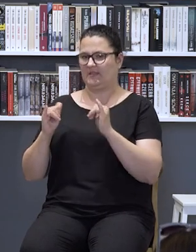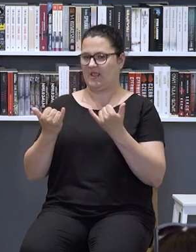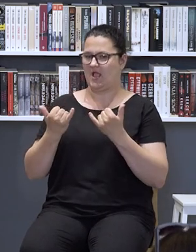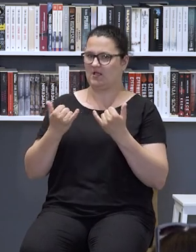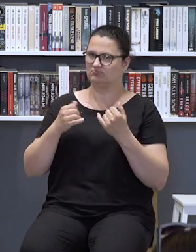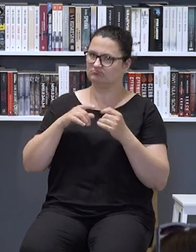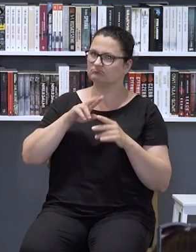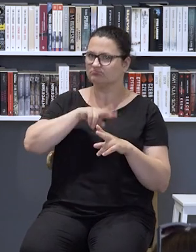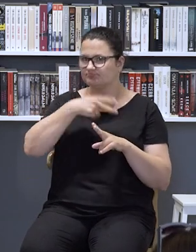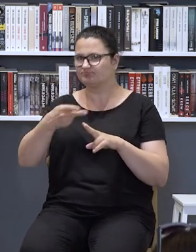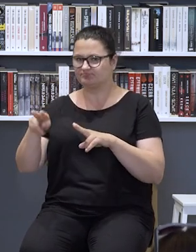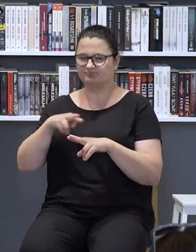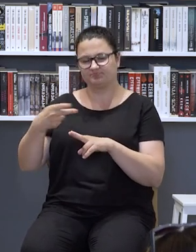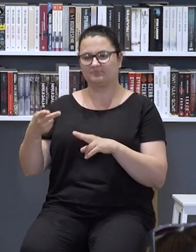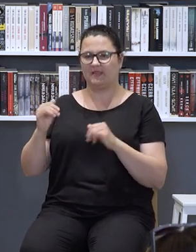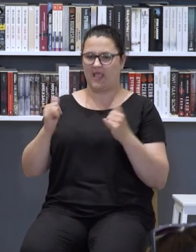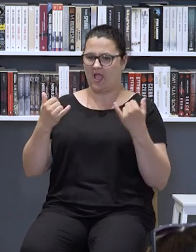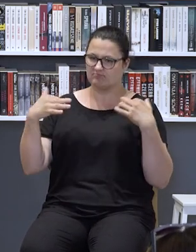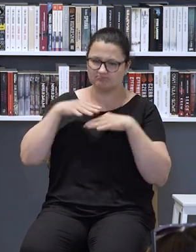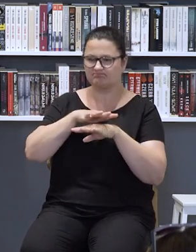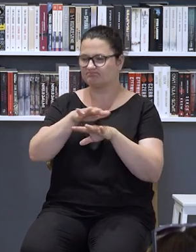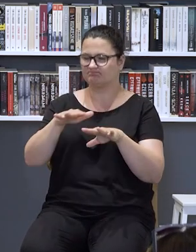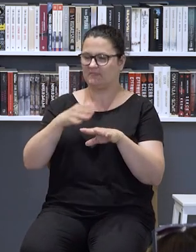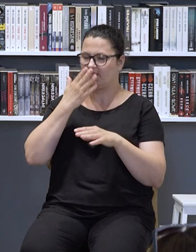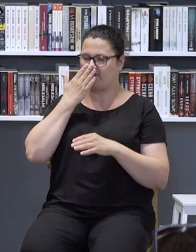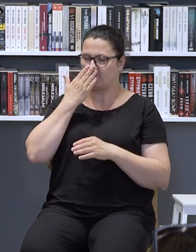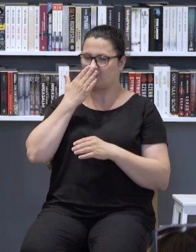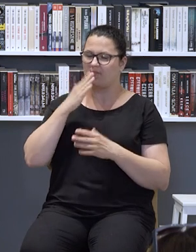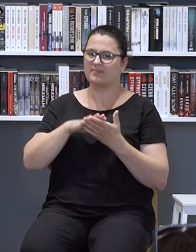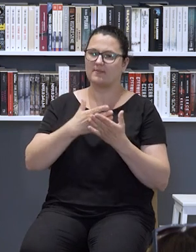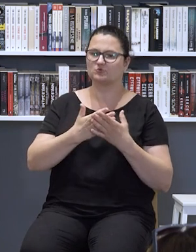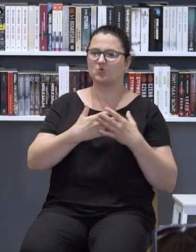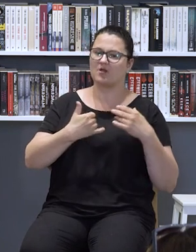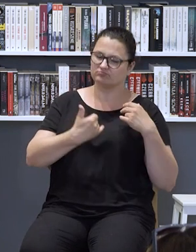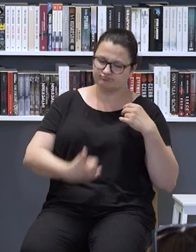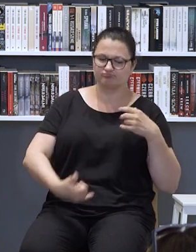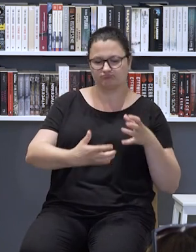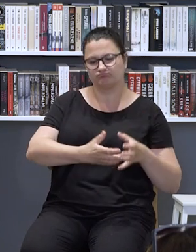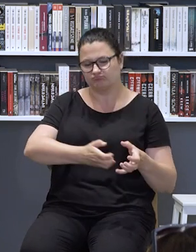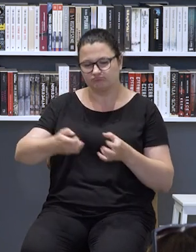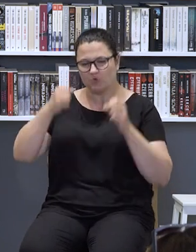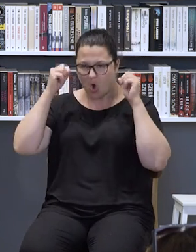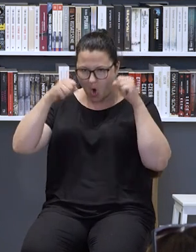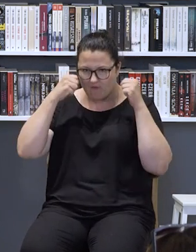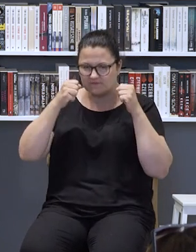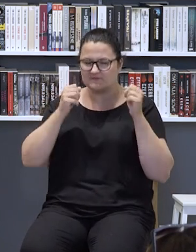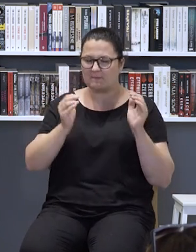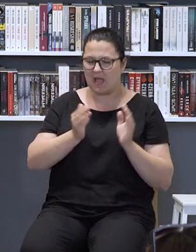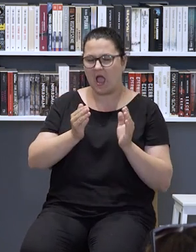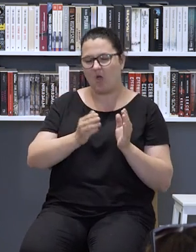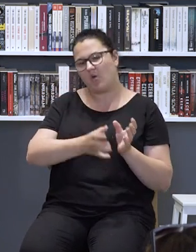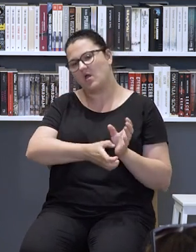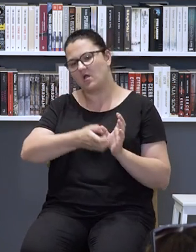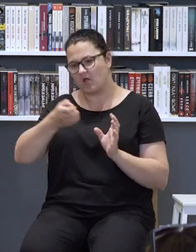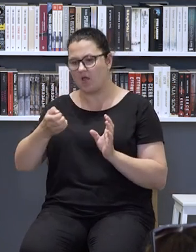odbijają, bo tam jest taki motyw właśnie tych jagniątek wyciąganych z matek. Później mamy motyw